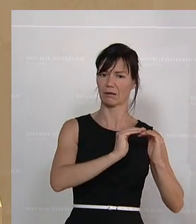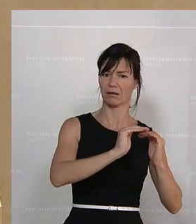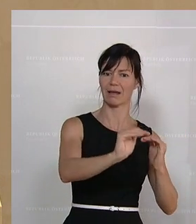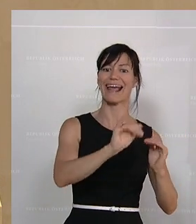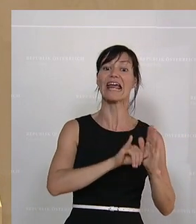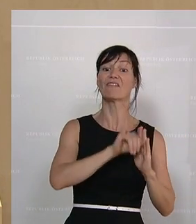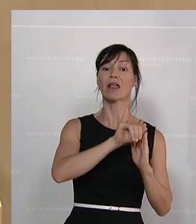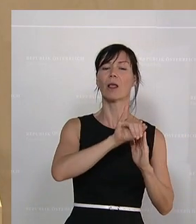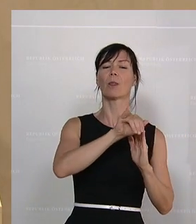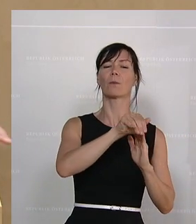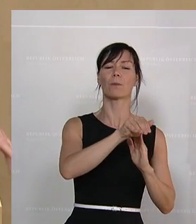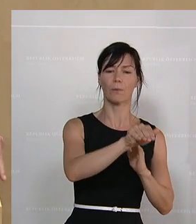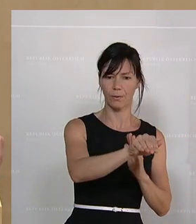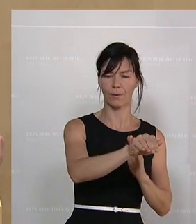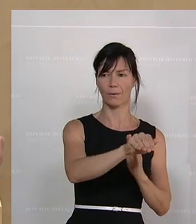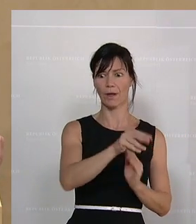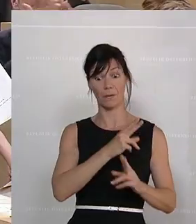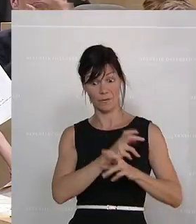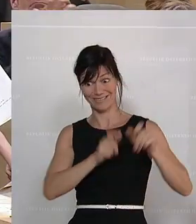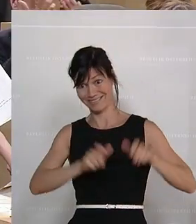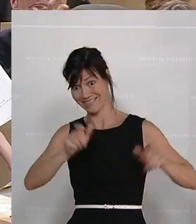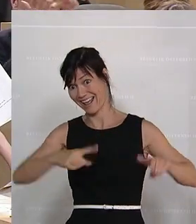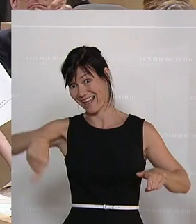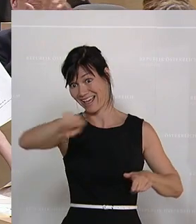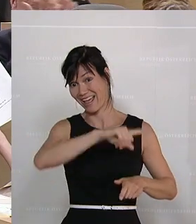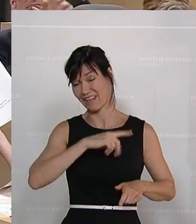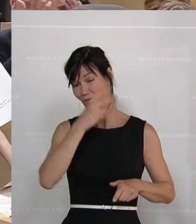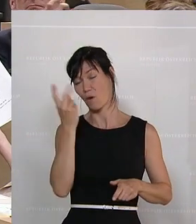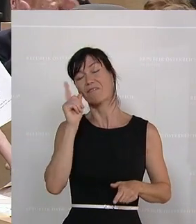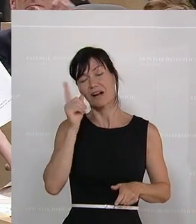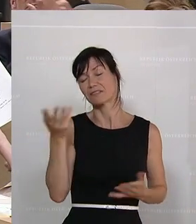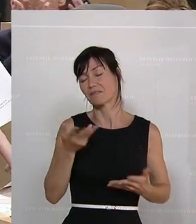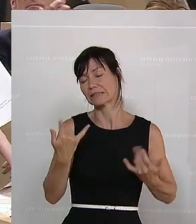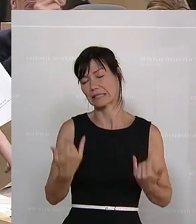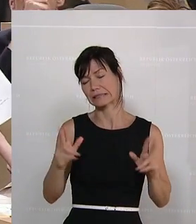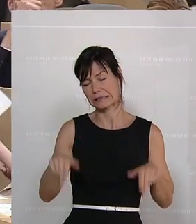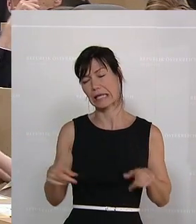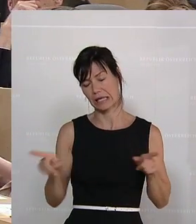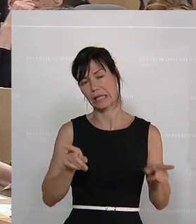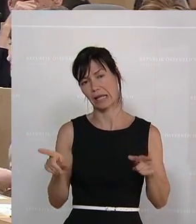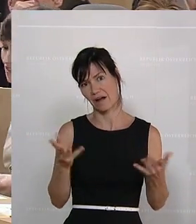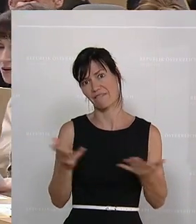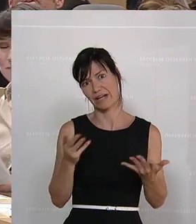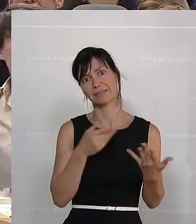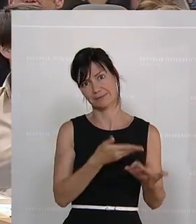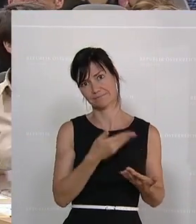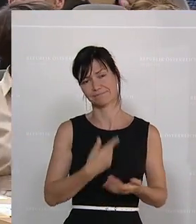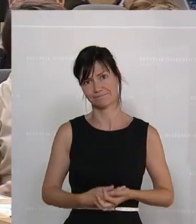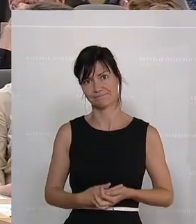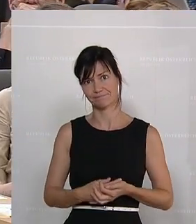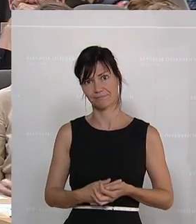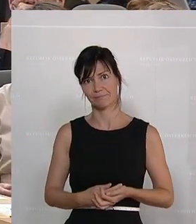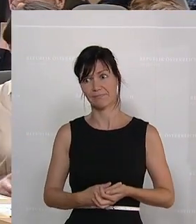österreicher die wissen was das richtige jetzt wäre weil hinterher in der bereits erwähnten